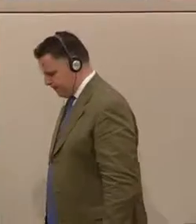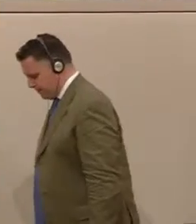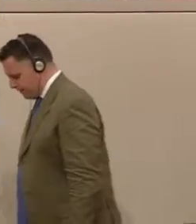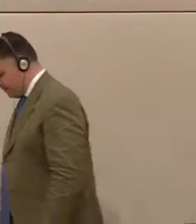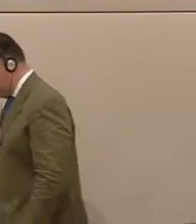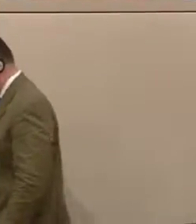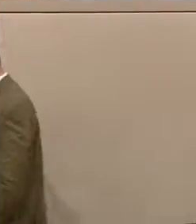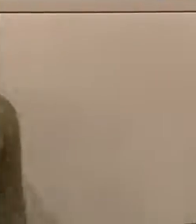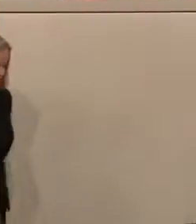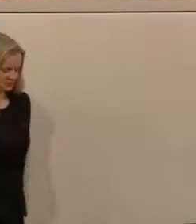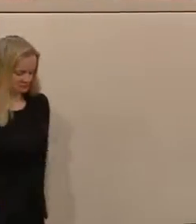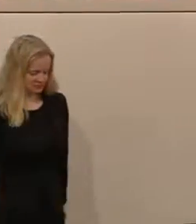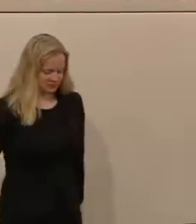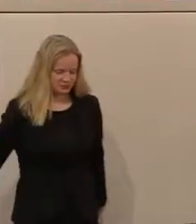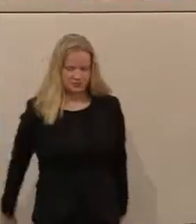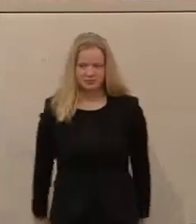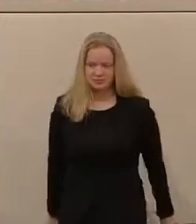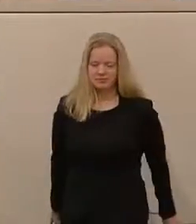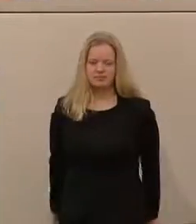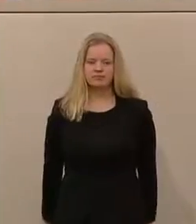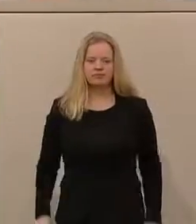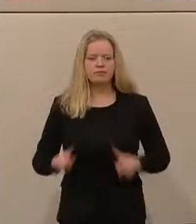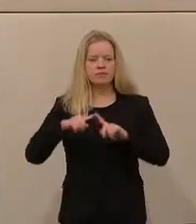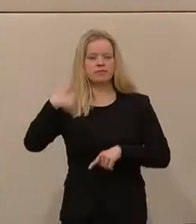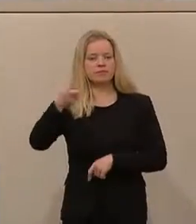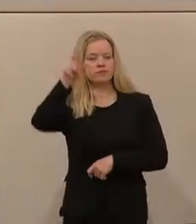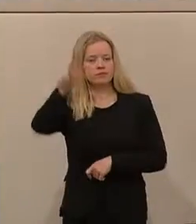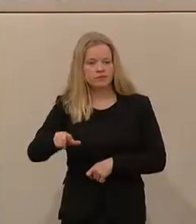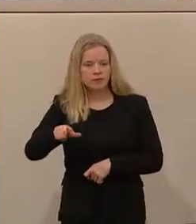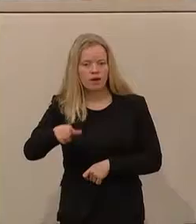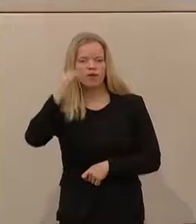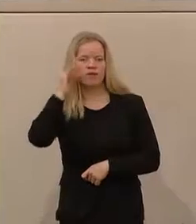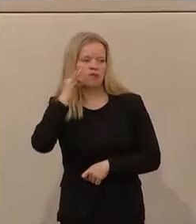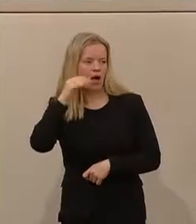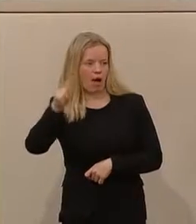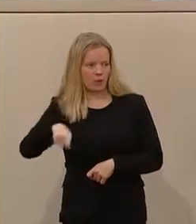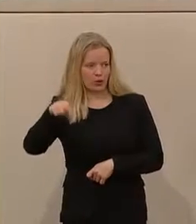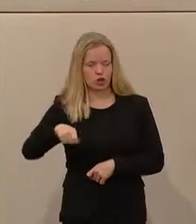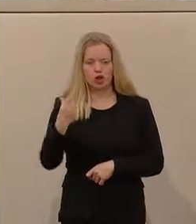So wie der Budgetentwurf vorliegt, genau so soll ein Budget sein, ist Johann Gudenus von